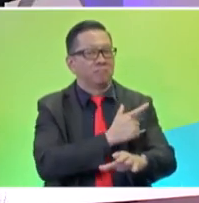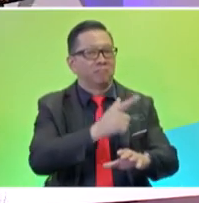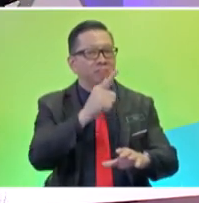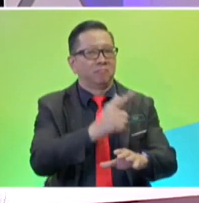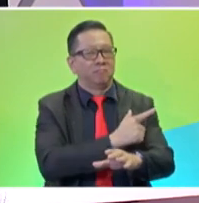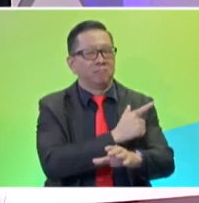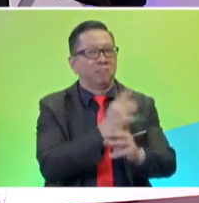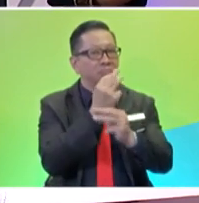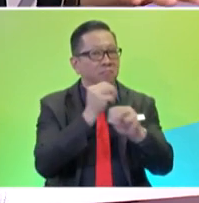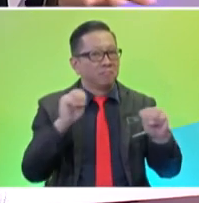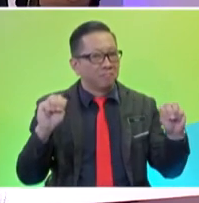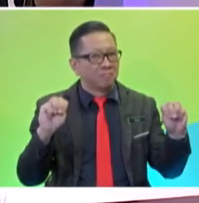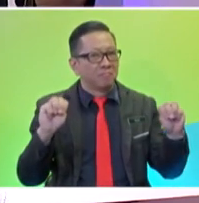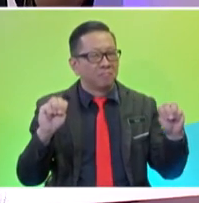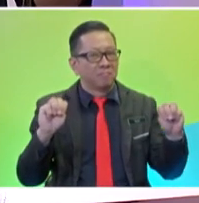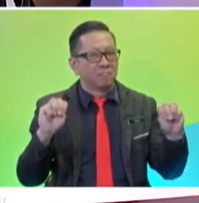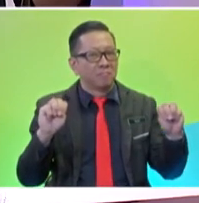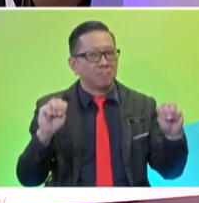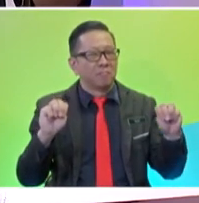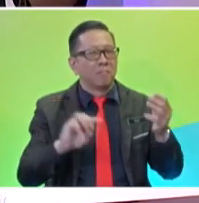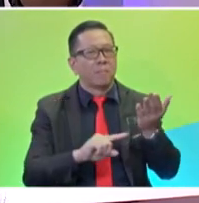mula-mule di apa